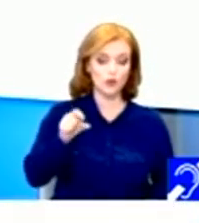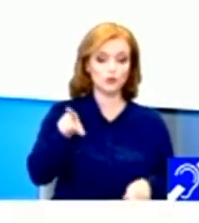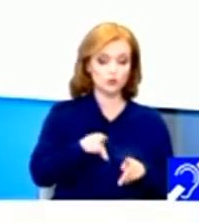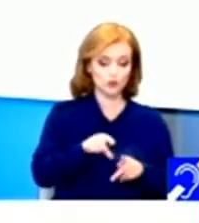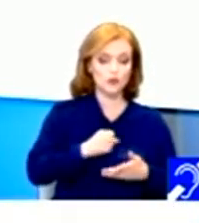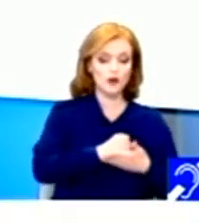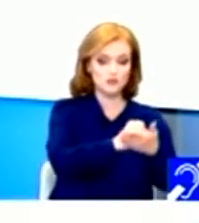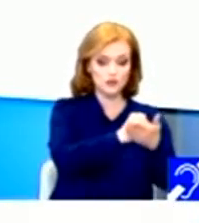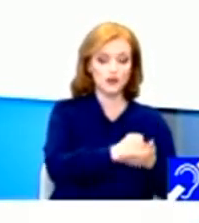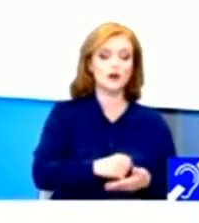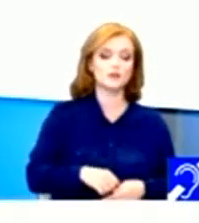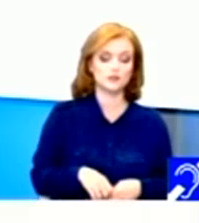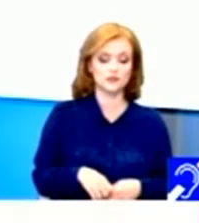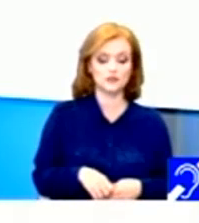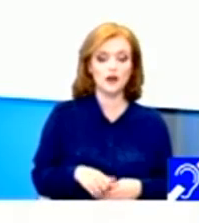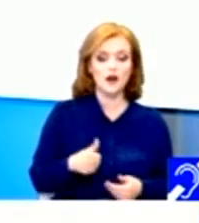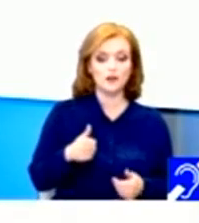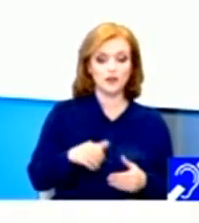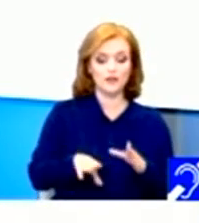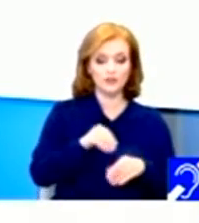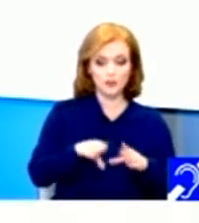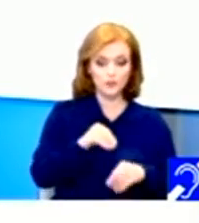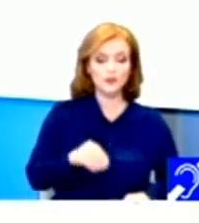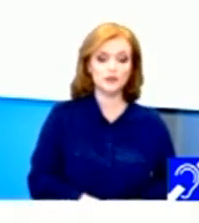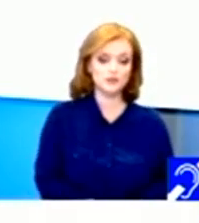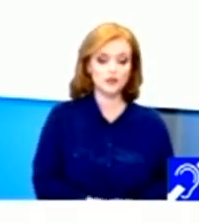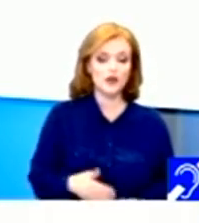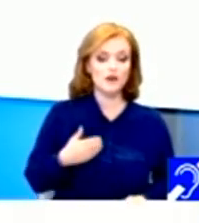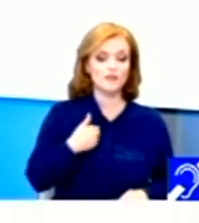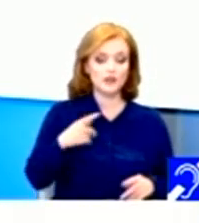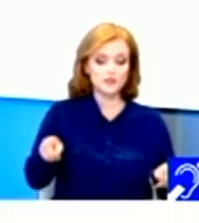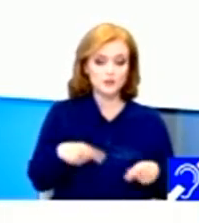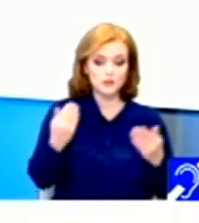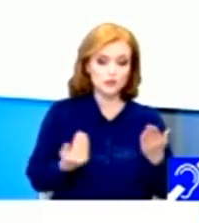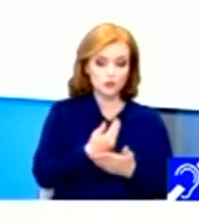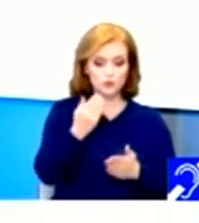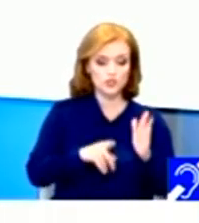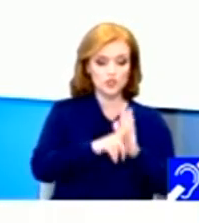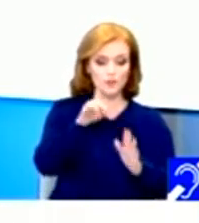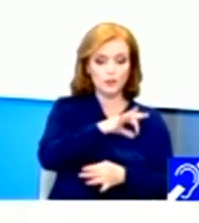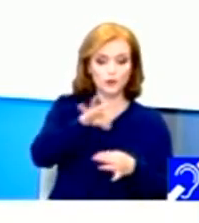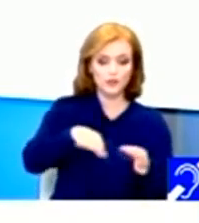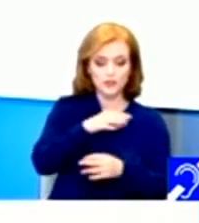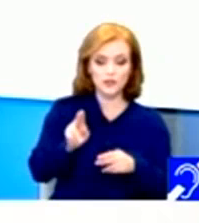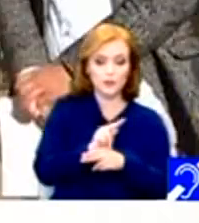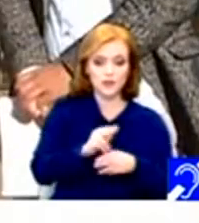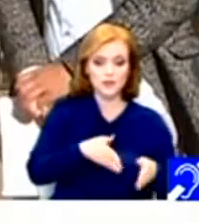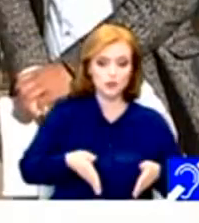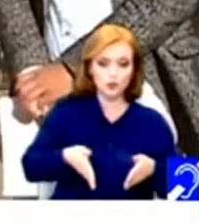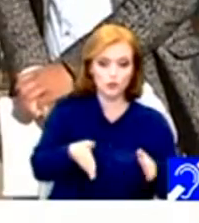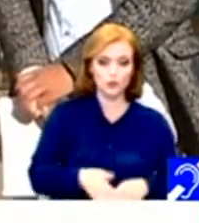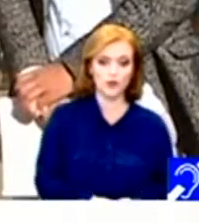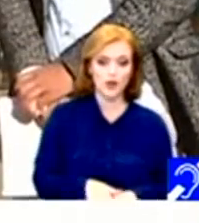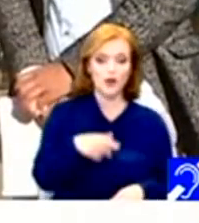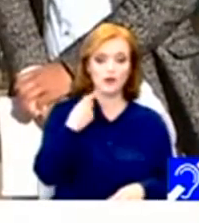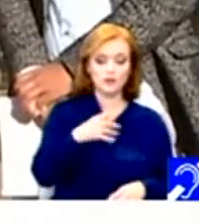de primar general al Chișinăului, vrea să reia un proiect de reabilitare a mai multor străzi din capitala Republicii Moldova. Este vorba de reparația